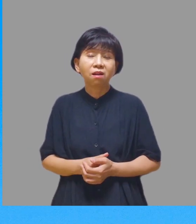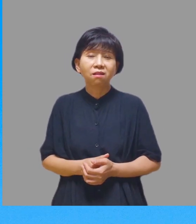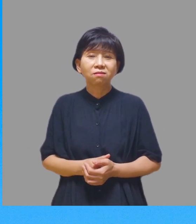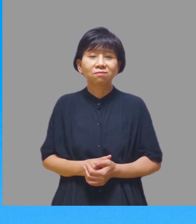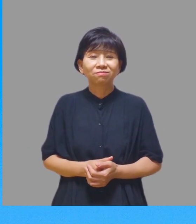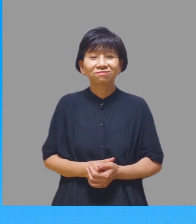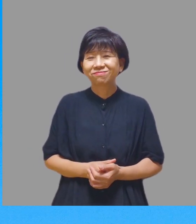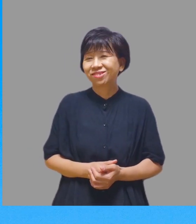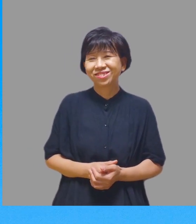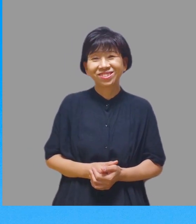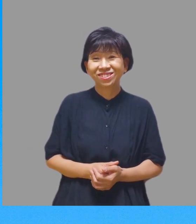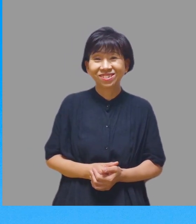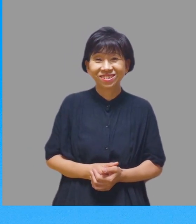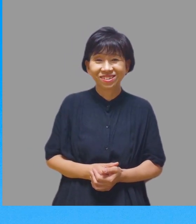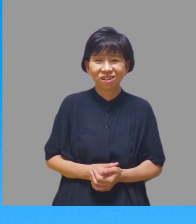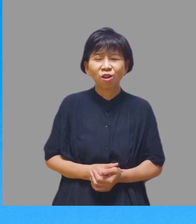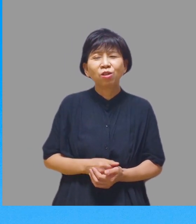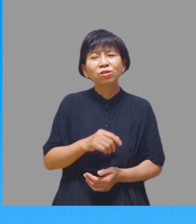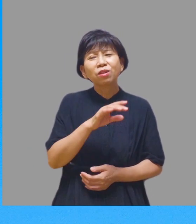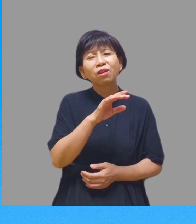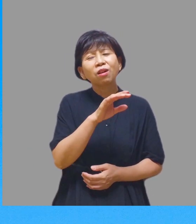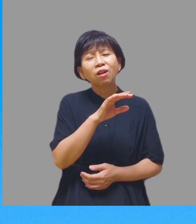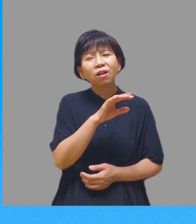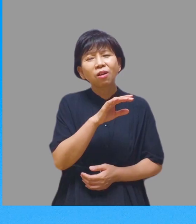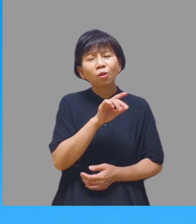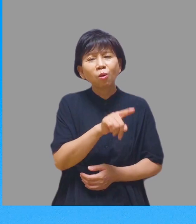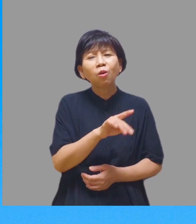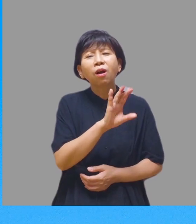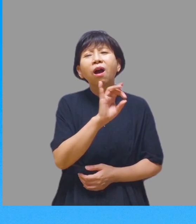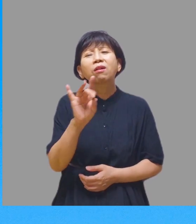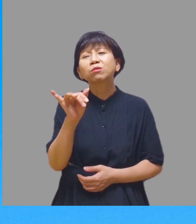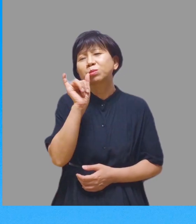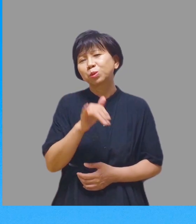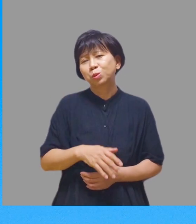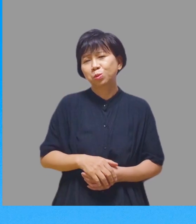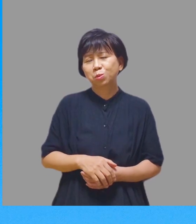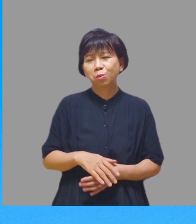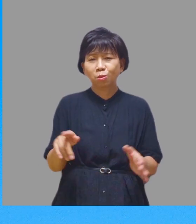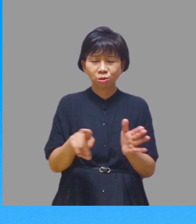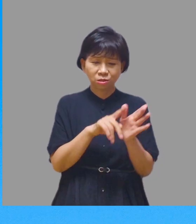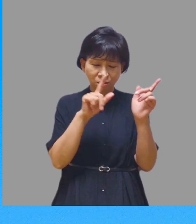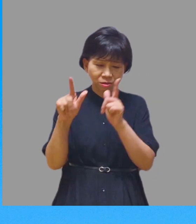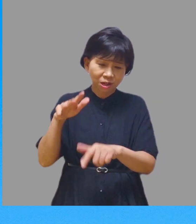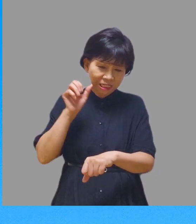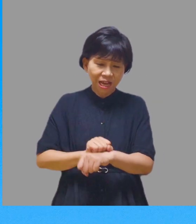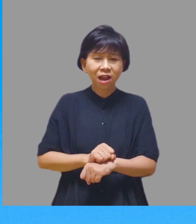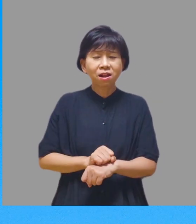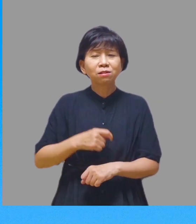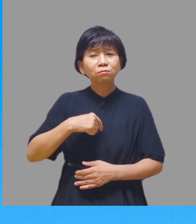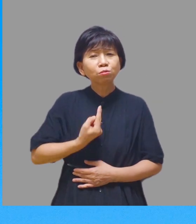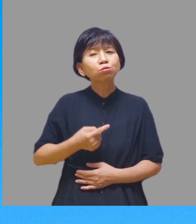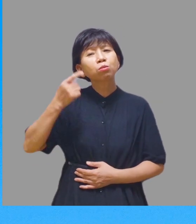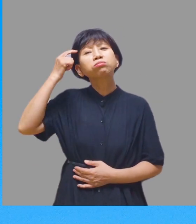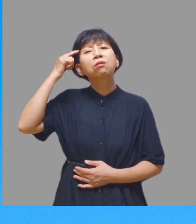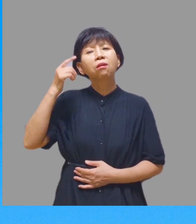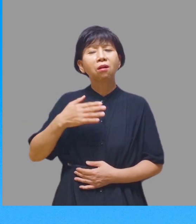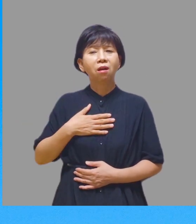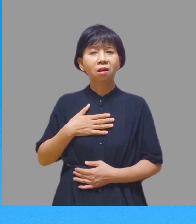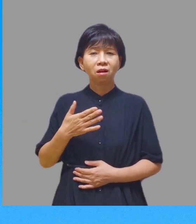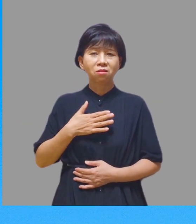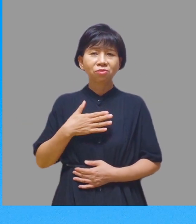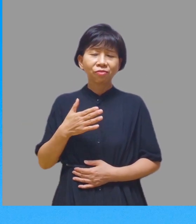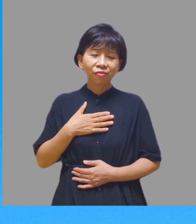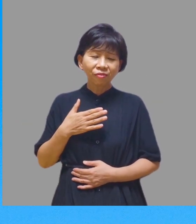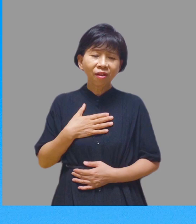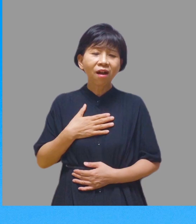아무도 안 하실 것 같지요? 근데 이런 분들이 가끔 있어요. 신앙생활을 잘했다고 생각하는 거야. 나 아니면 우리 교회가,